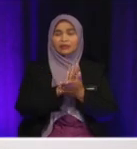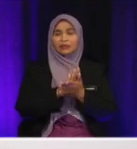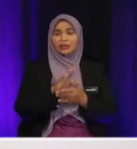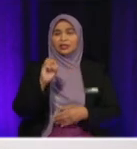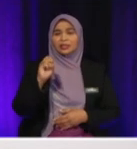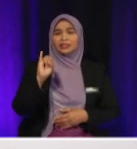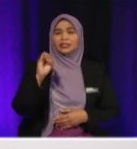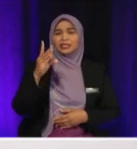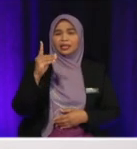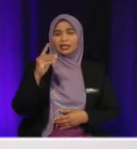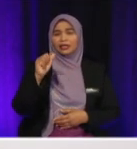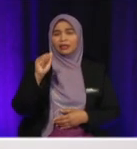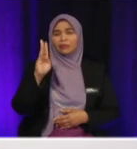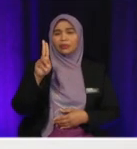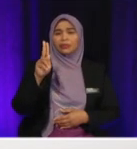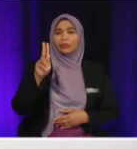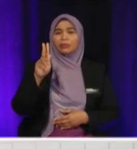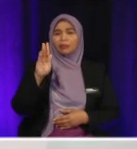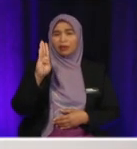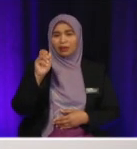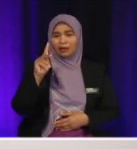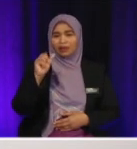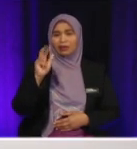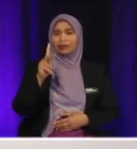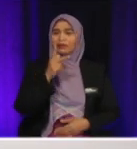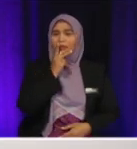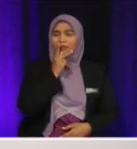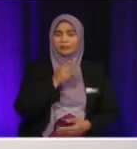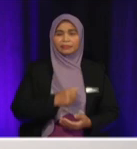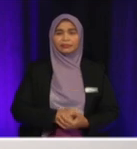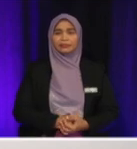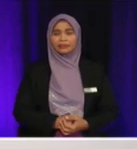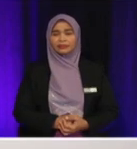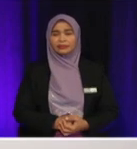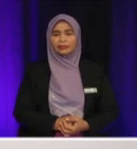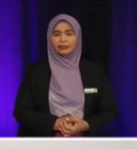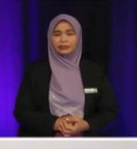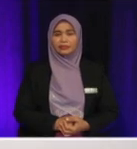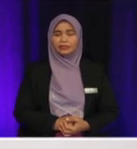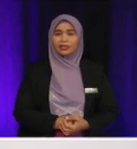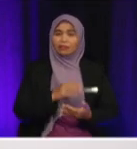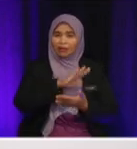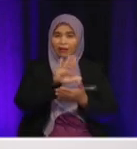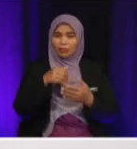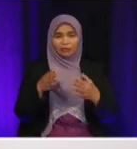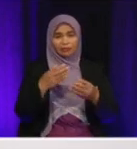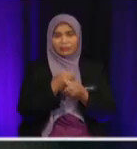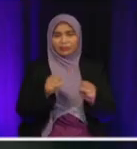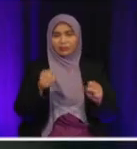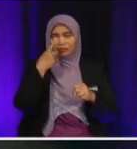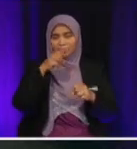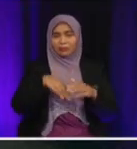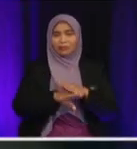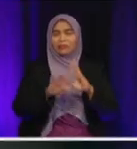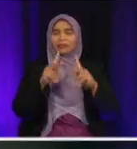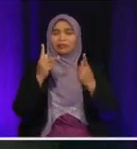Abu Bakar Baling Kedah. Itu dia, segak bergaya Ustaz. Ya. Yang mana murid-murid kita nampak dah bersedia dah untuk masuk kelas kita pada hari ini.